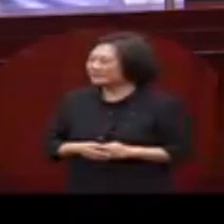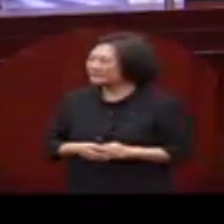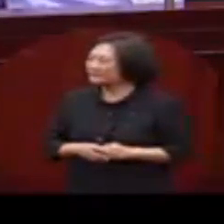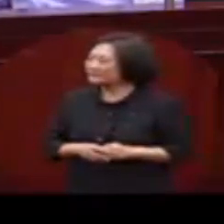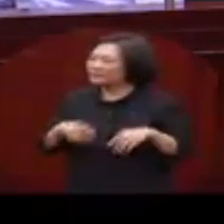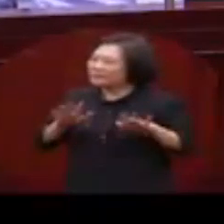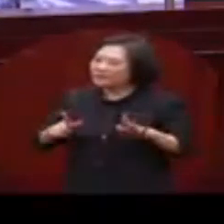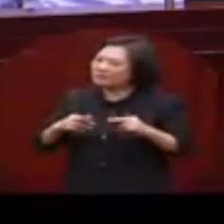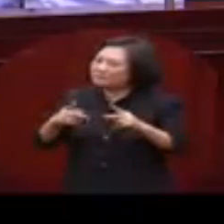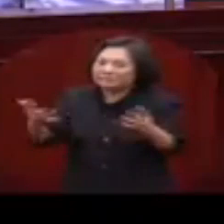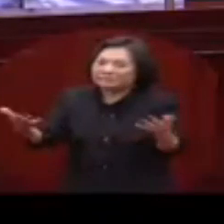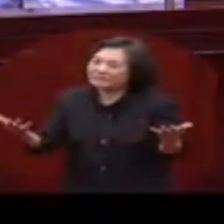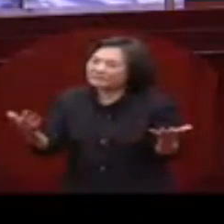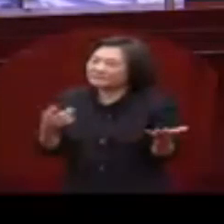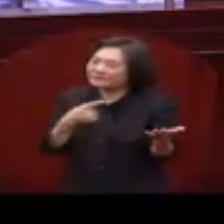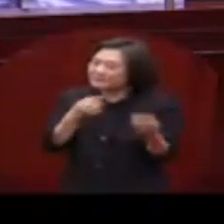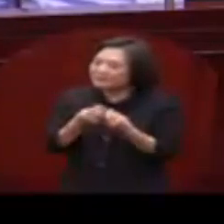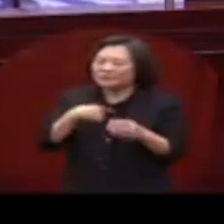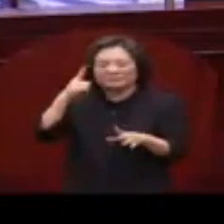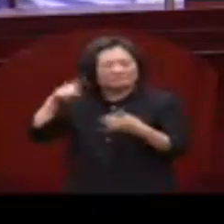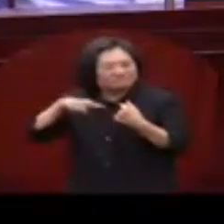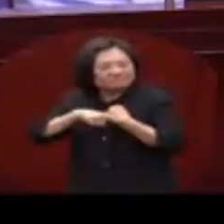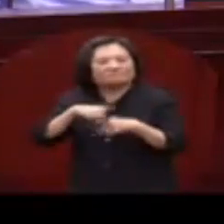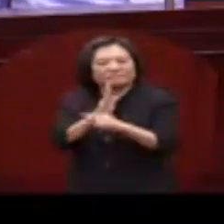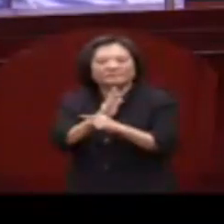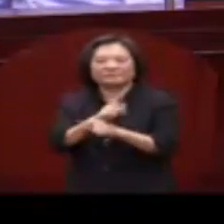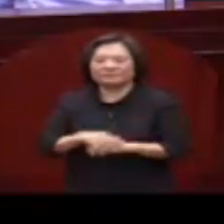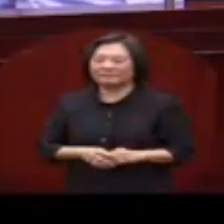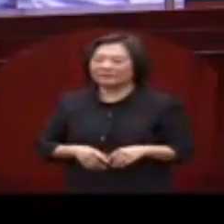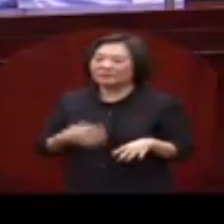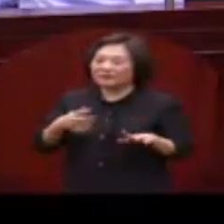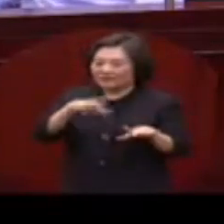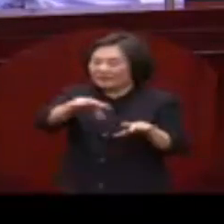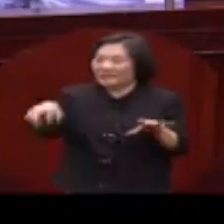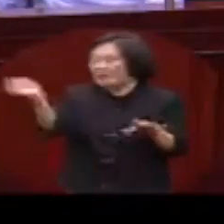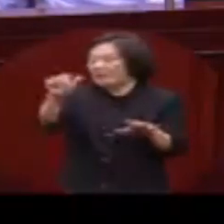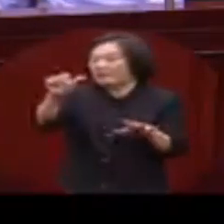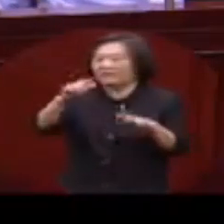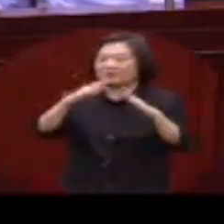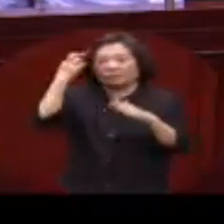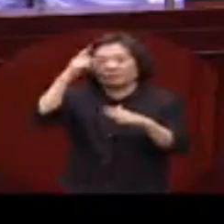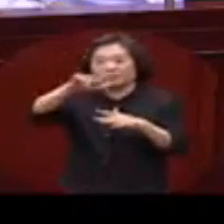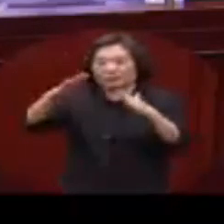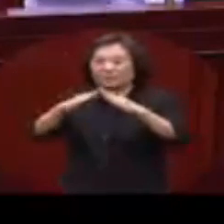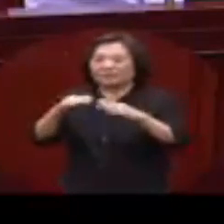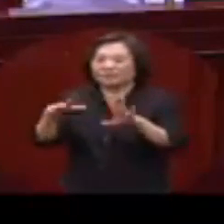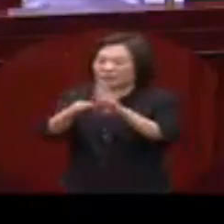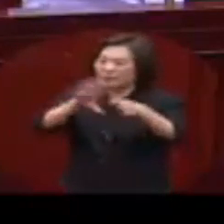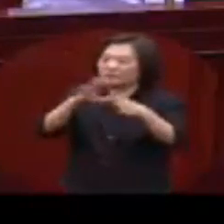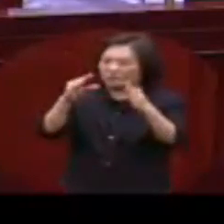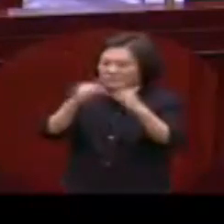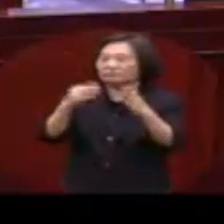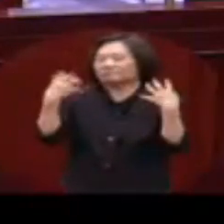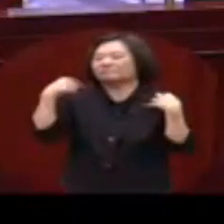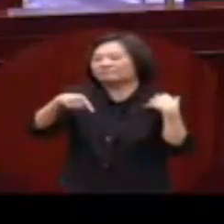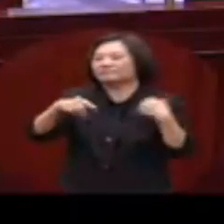怎么做你这样哈？这个我们还在思考，不过目前这个业务啊，5个城市的博物馆啊，业务由文化局主政。